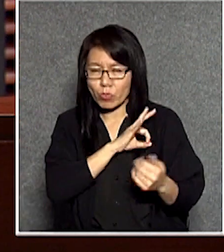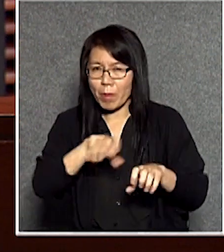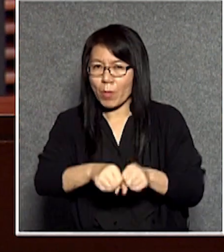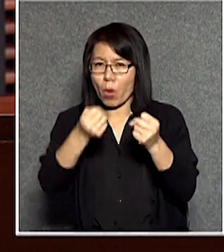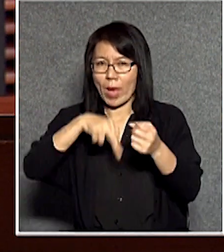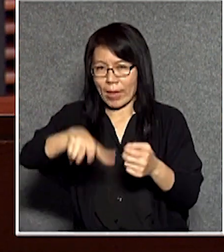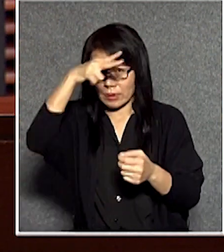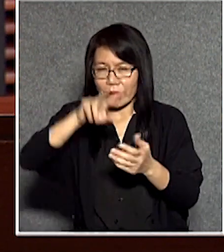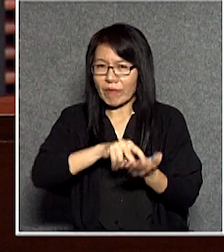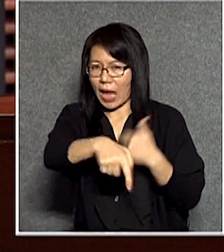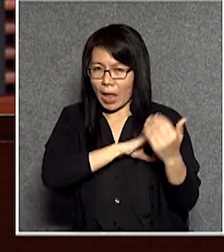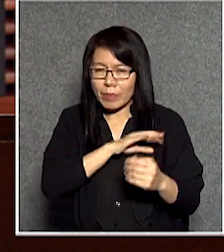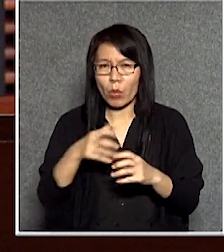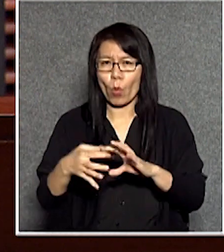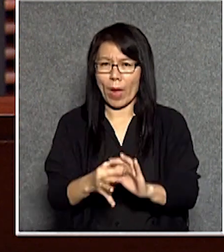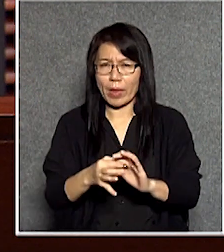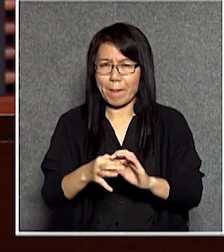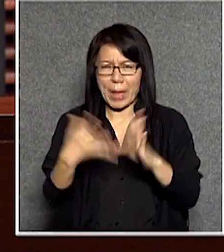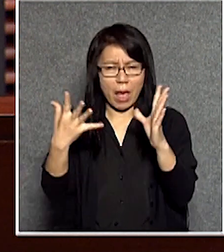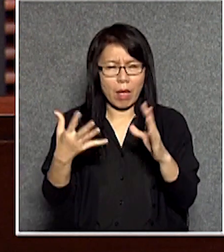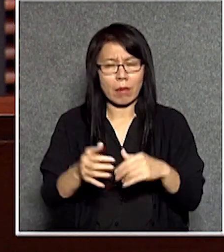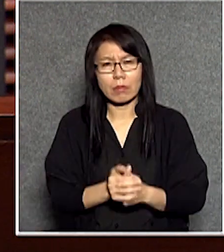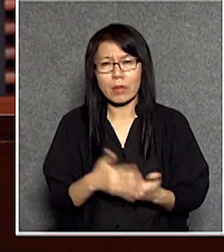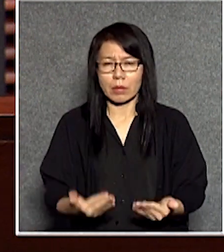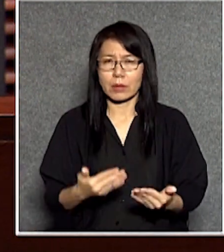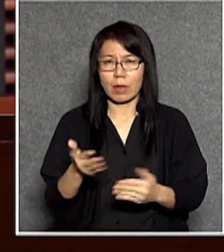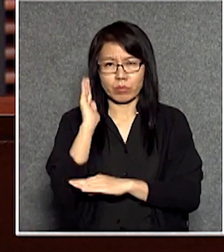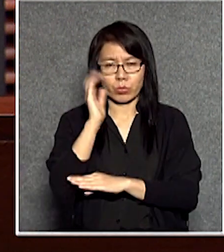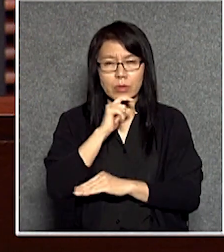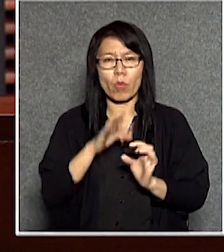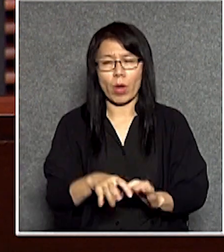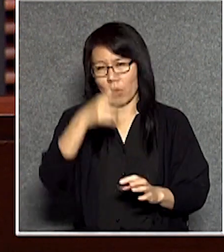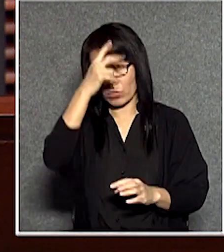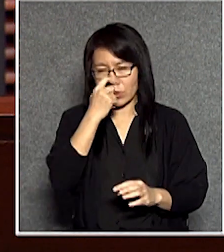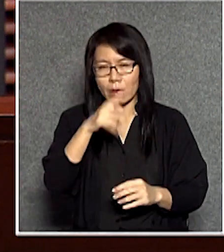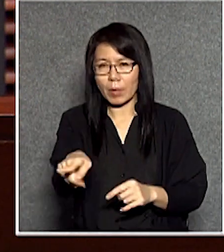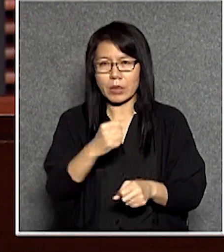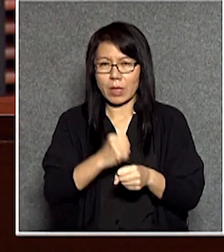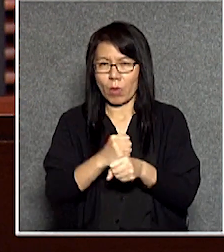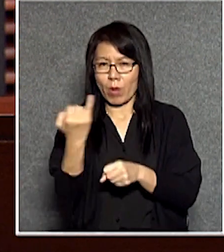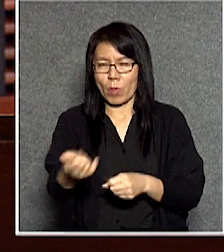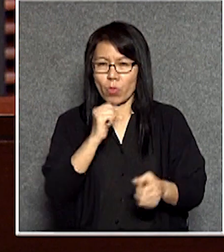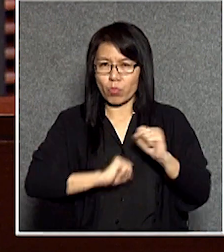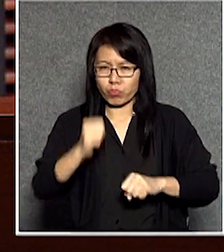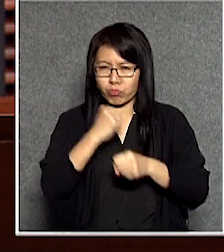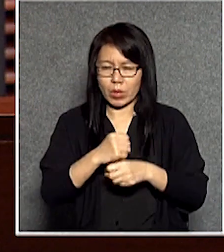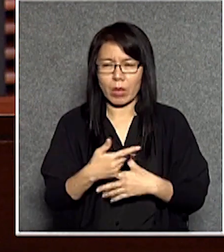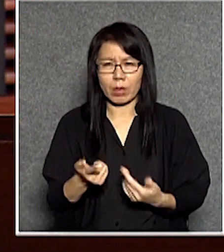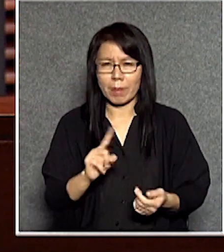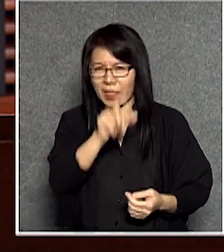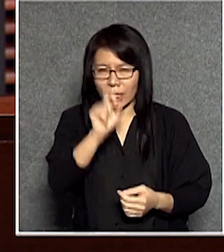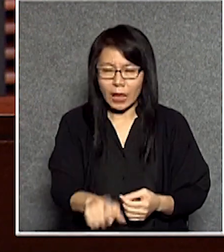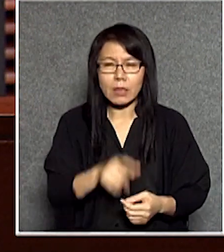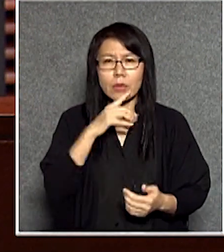政立法關係。以下先容許我陳述梁振英是否有瀆職和行為不當的問題。主